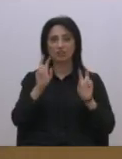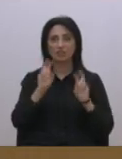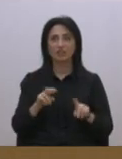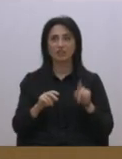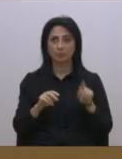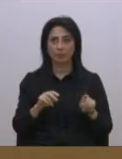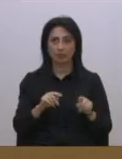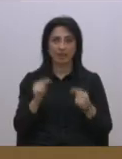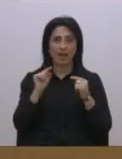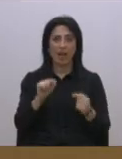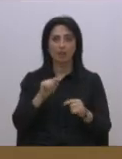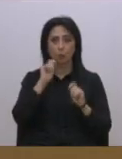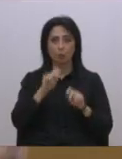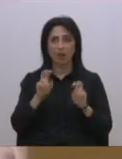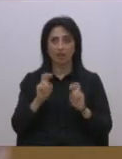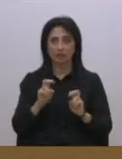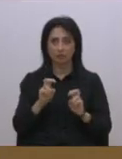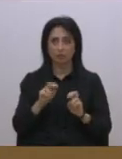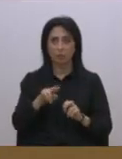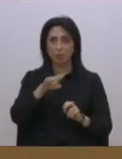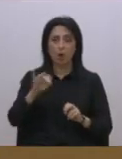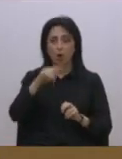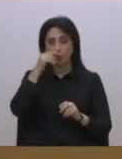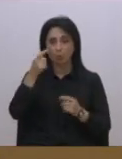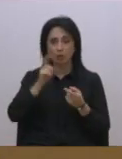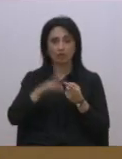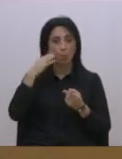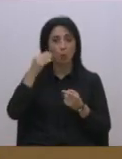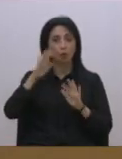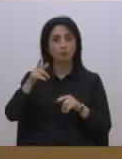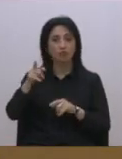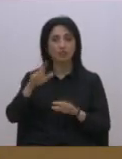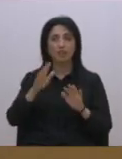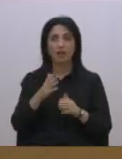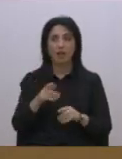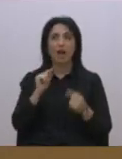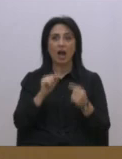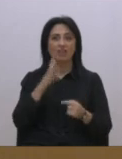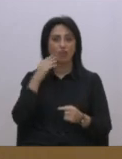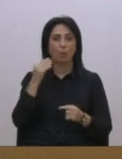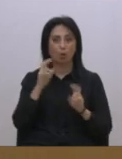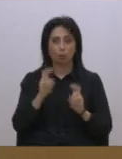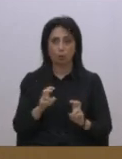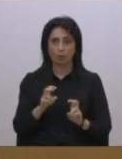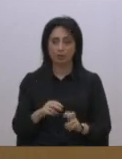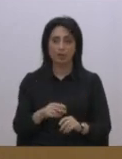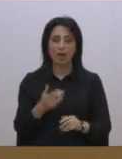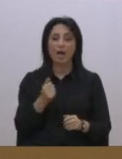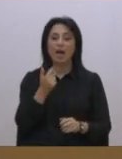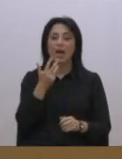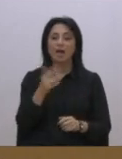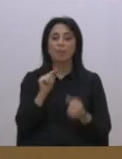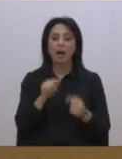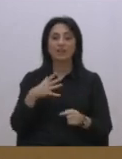ნიშნავს ანტიუკრაინულობას და პრორუსულობა მოლდოვის შემთხვევაში ნიშნავს ანტიმოლდოურობას. აბა რამდენ